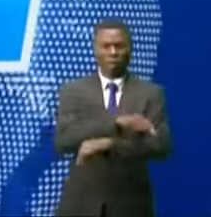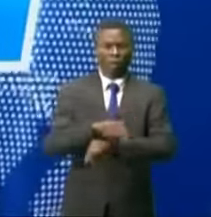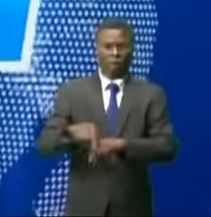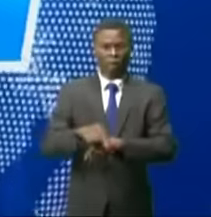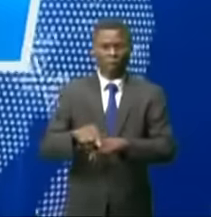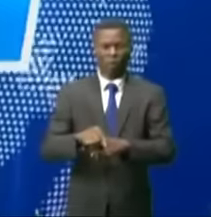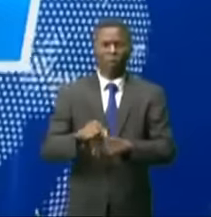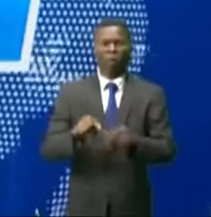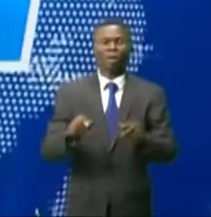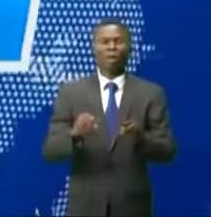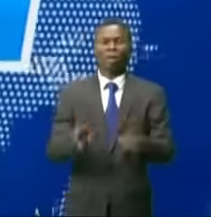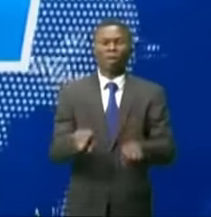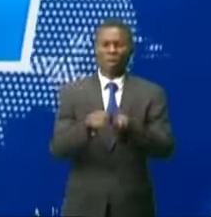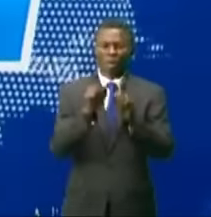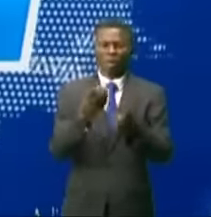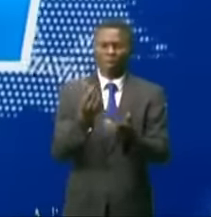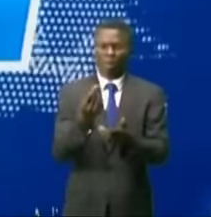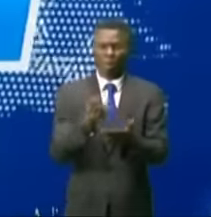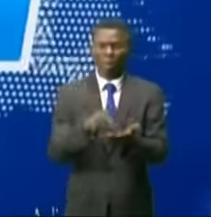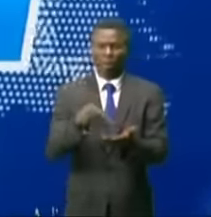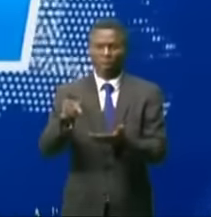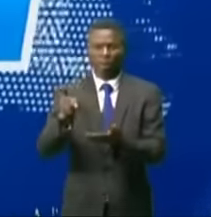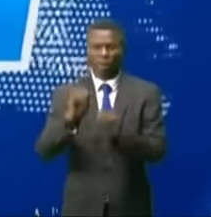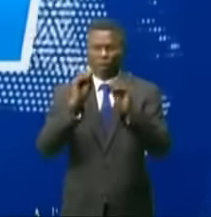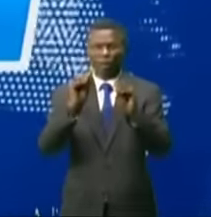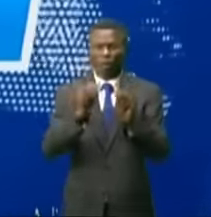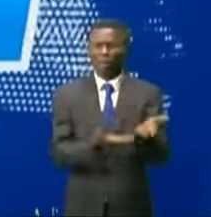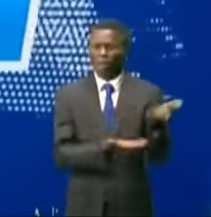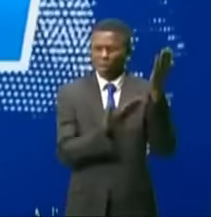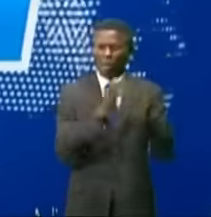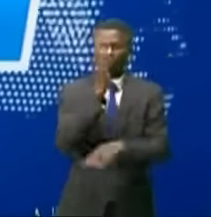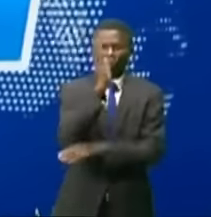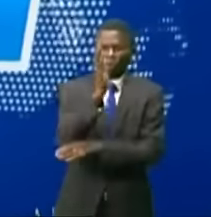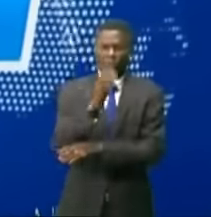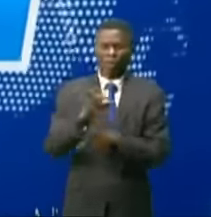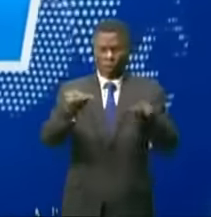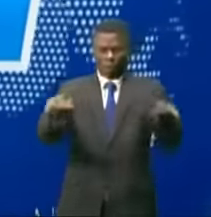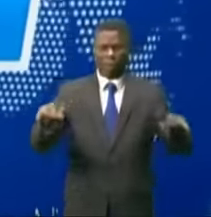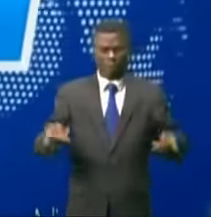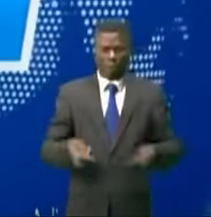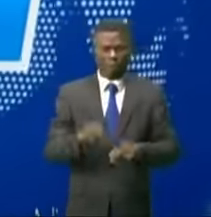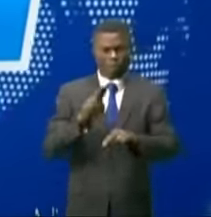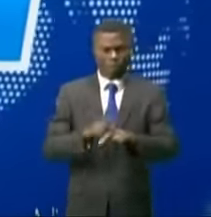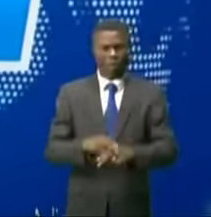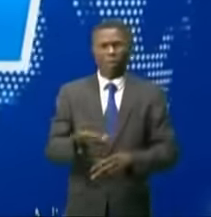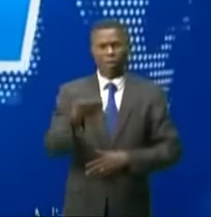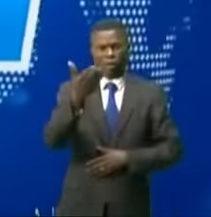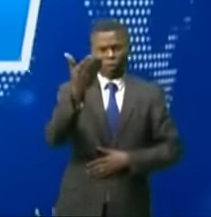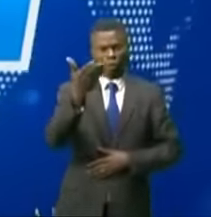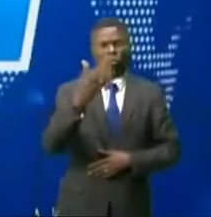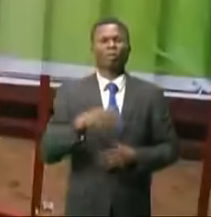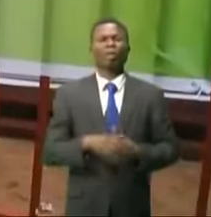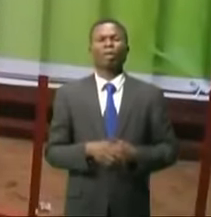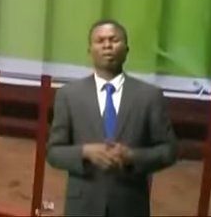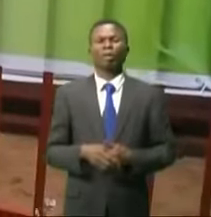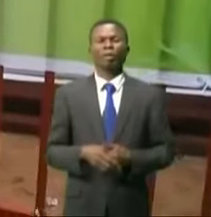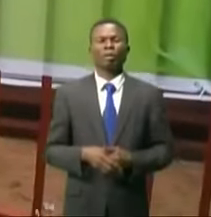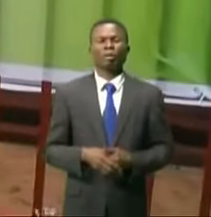des microfinances ont prêché aux élèves sur le bien fondé de l'arbre et de l'environnement. Odilon Kayouma nous en